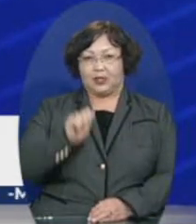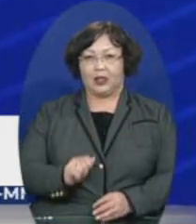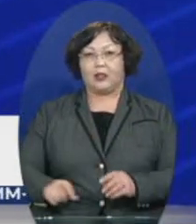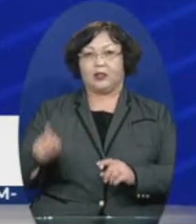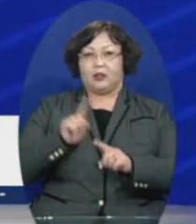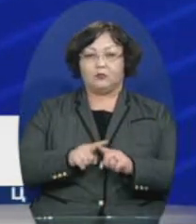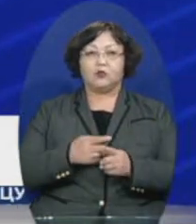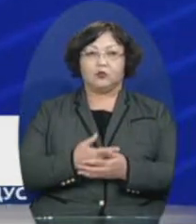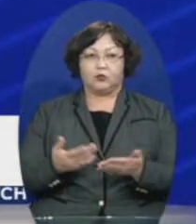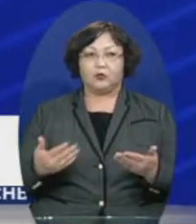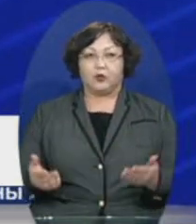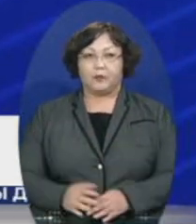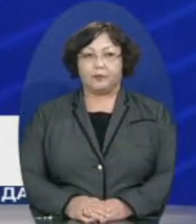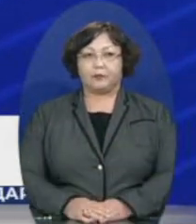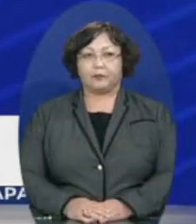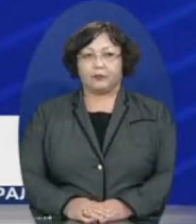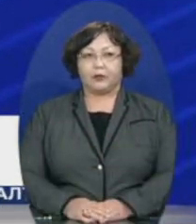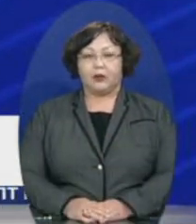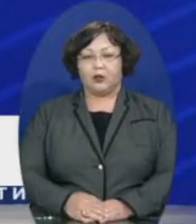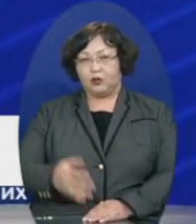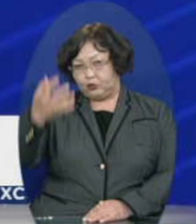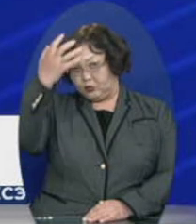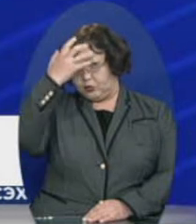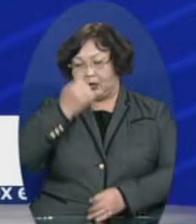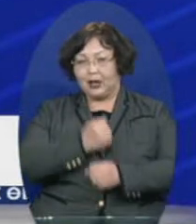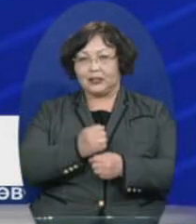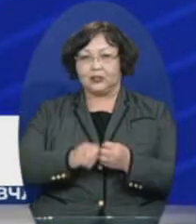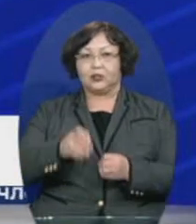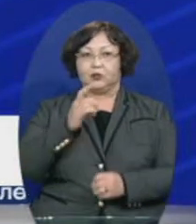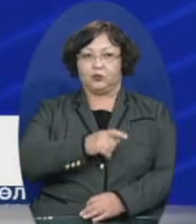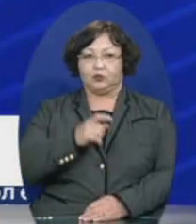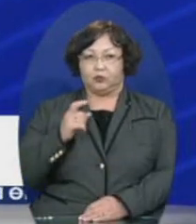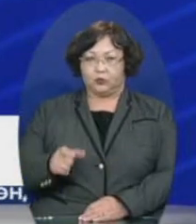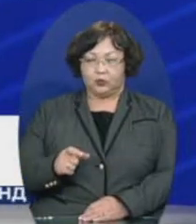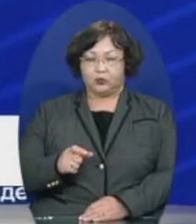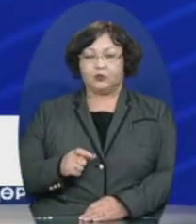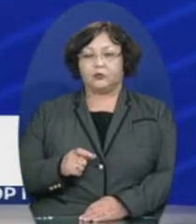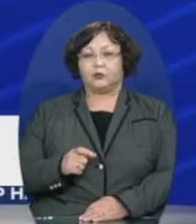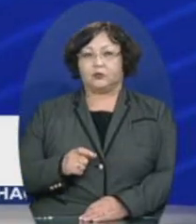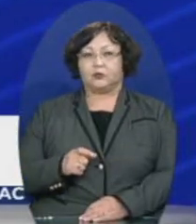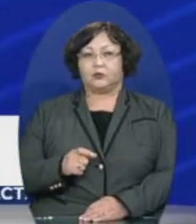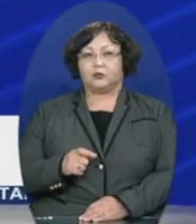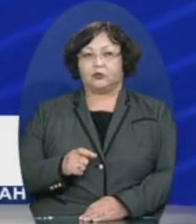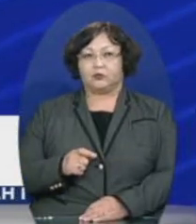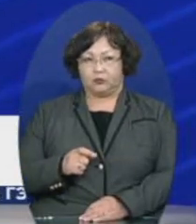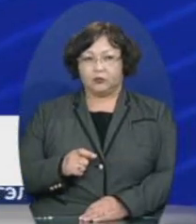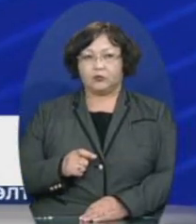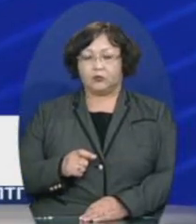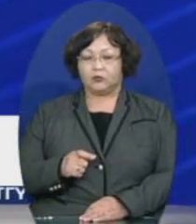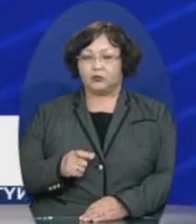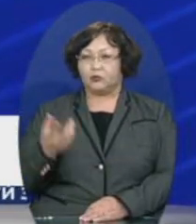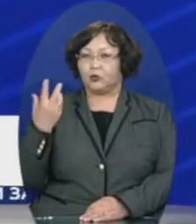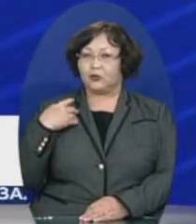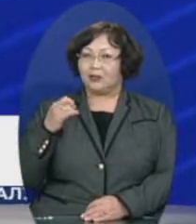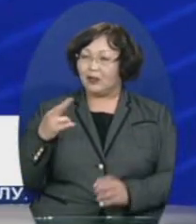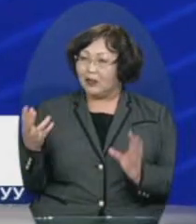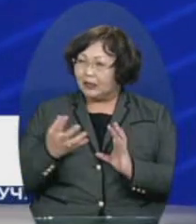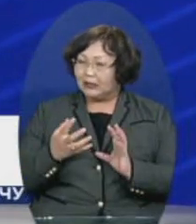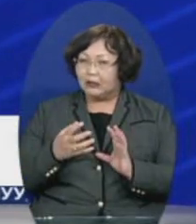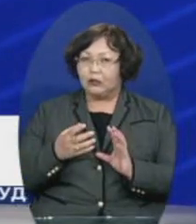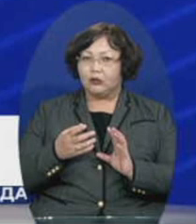ирэх нэ гэсэн. Тэр ингэж бид нар манай төрийн албан хаагчдын хувьд бол ялангуяа сая төрийн албаагчтай уулзж байгаад хэд ялгаатай байдал,